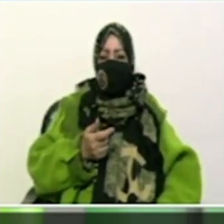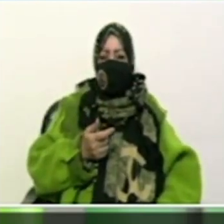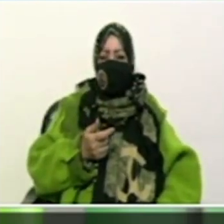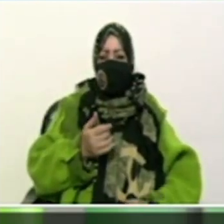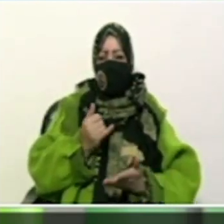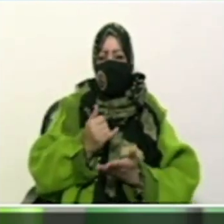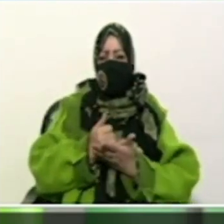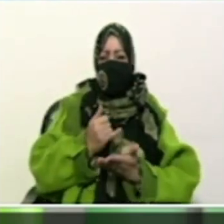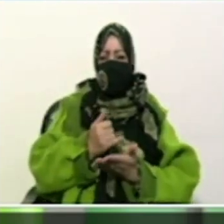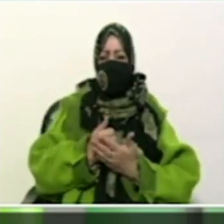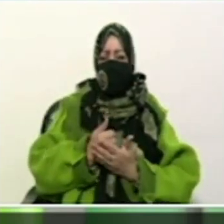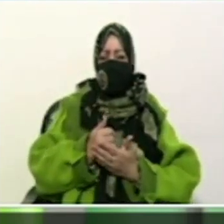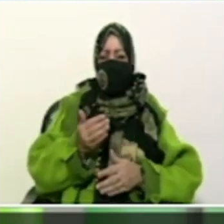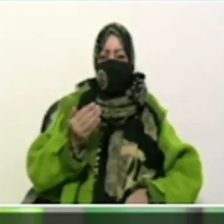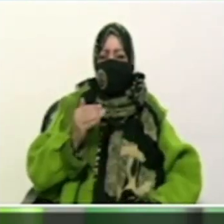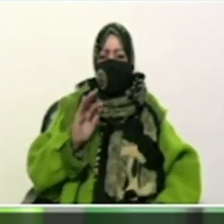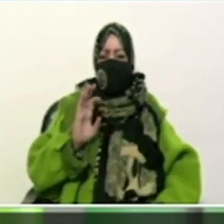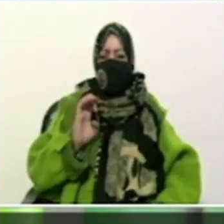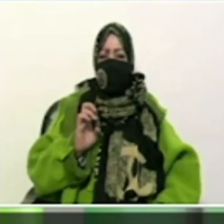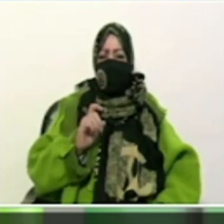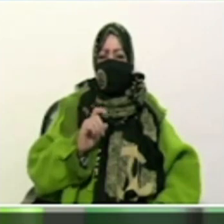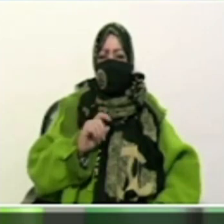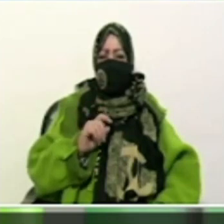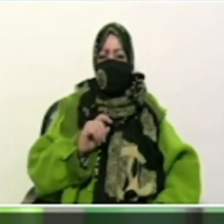ووجد الخباز يذكر الله،